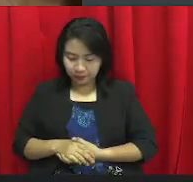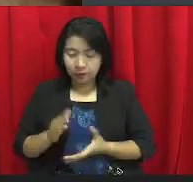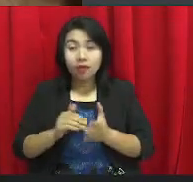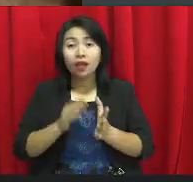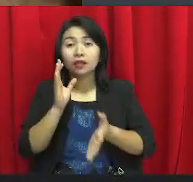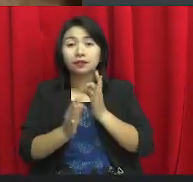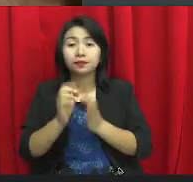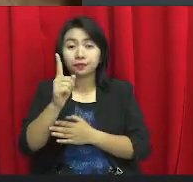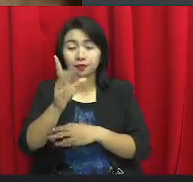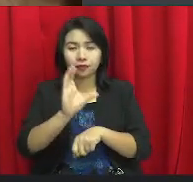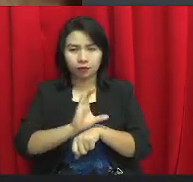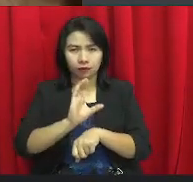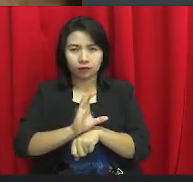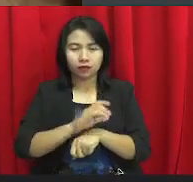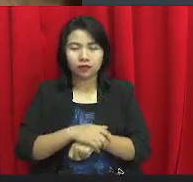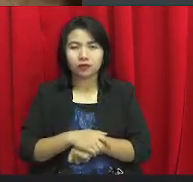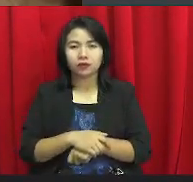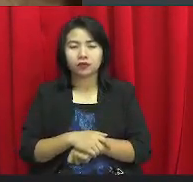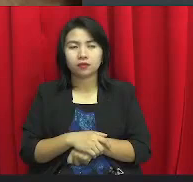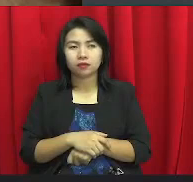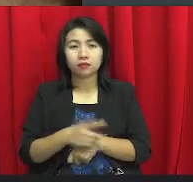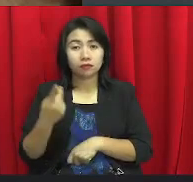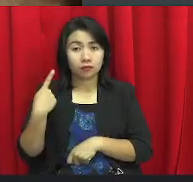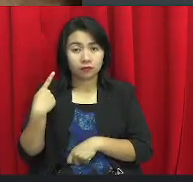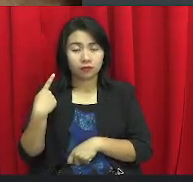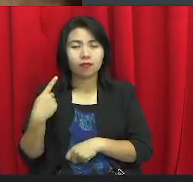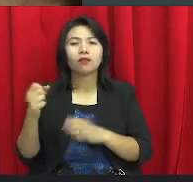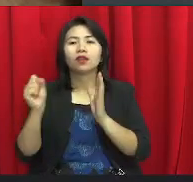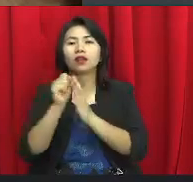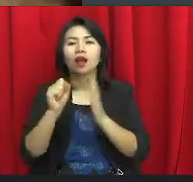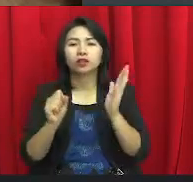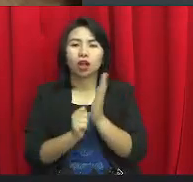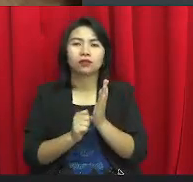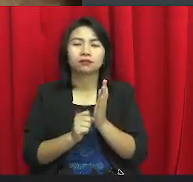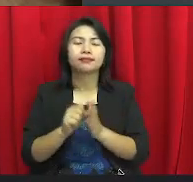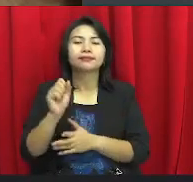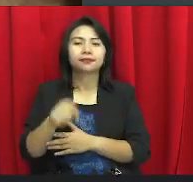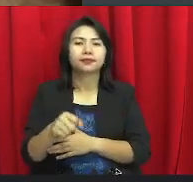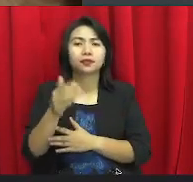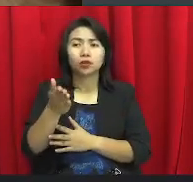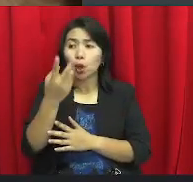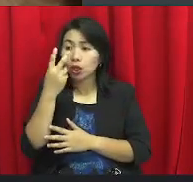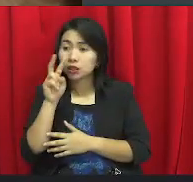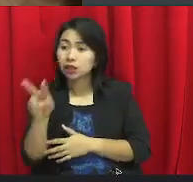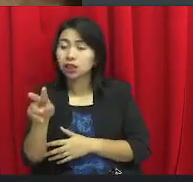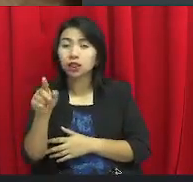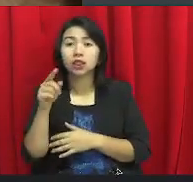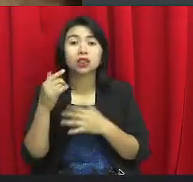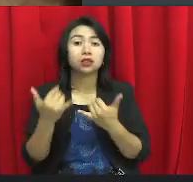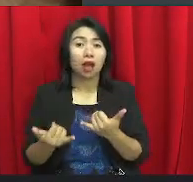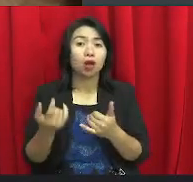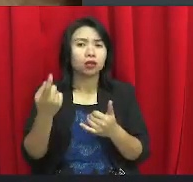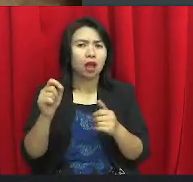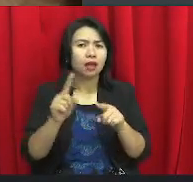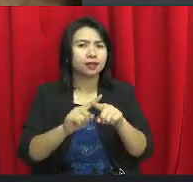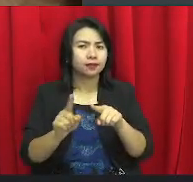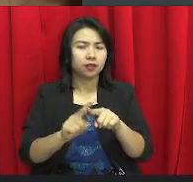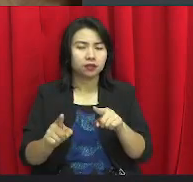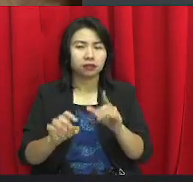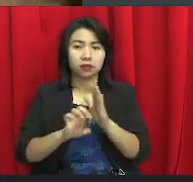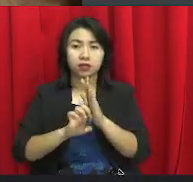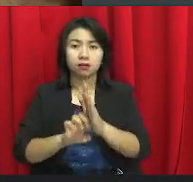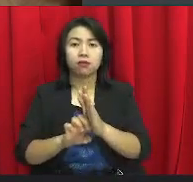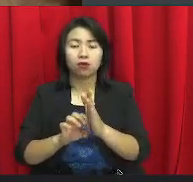isang simbahan ay merong standard, makikita mo na kagad ang kaibahan. Like for example,